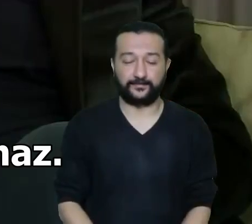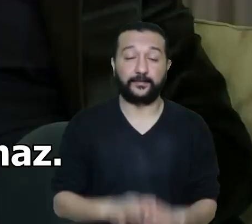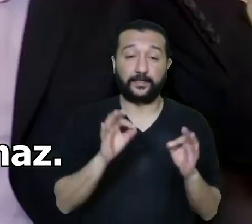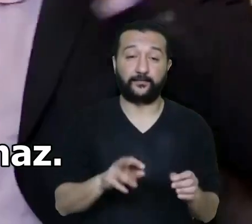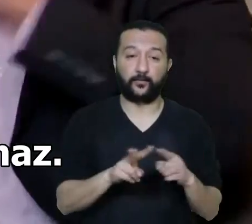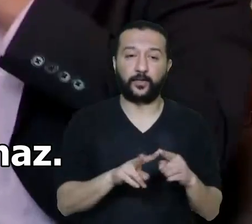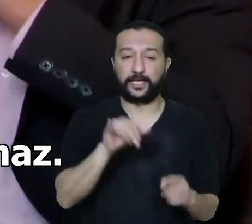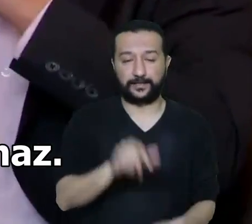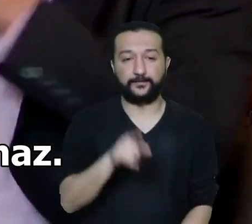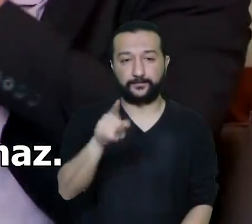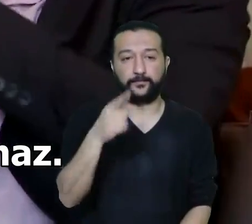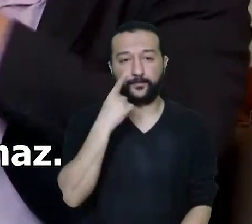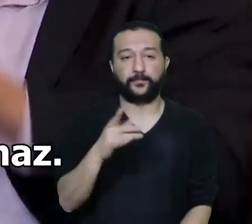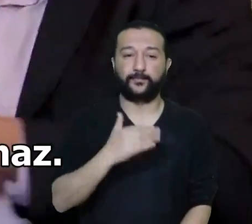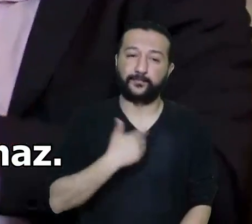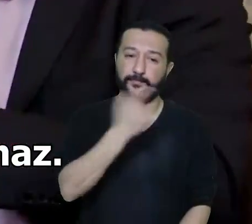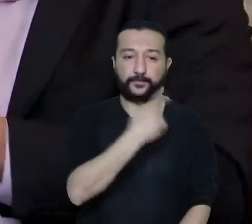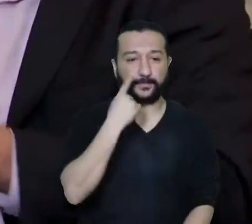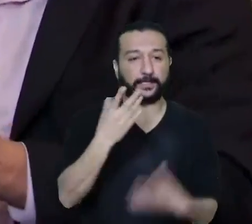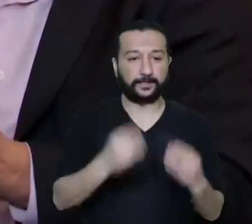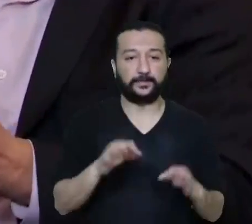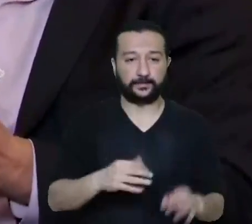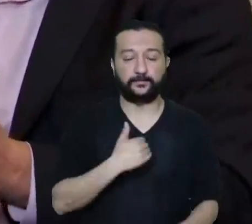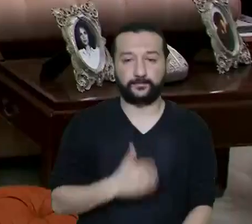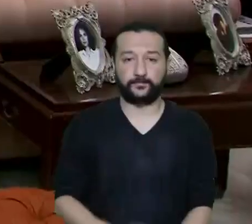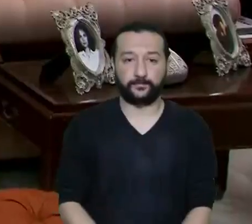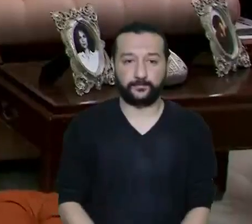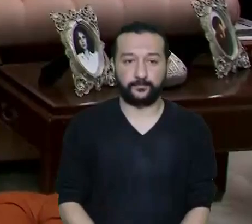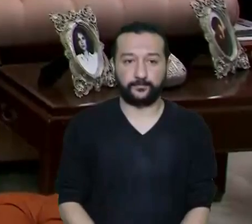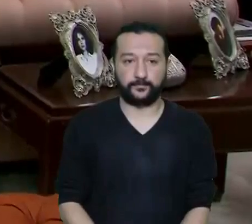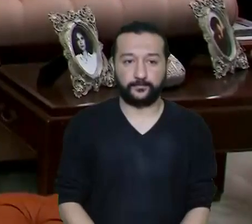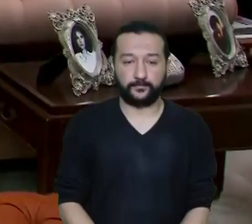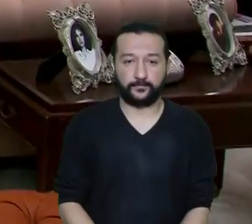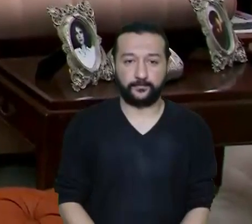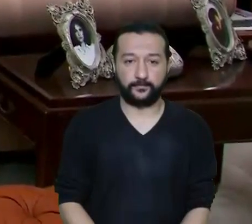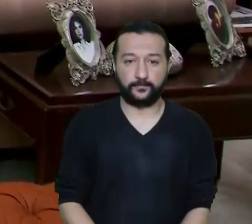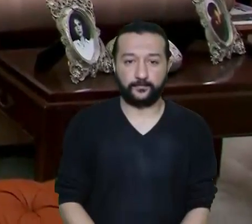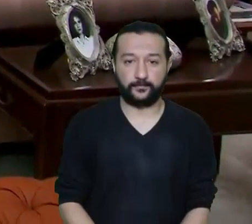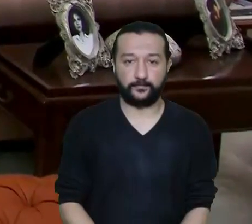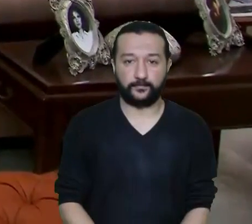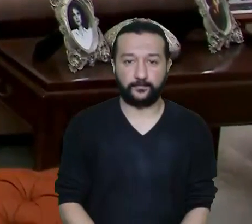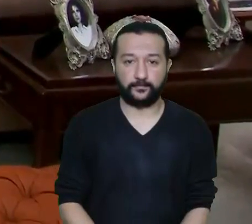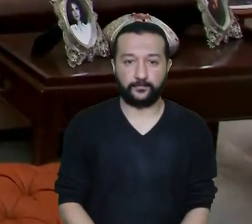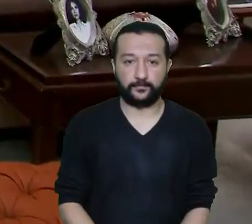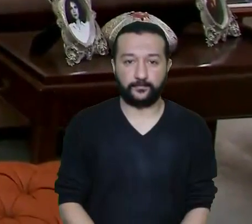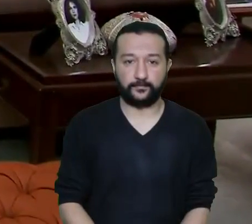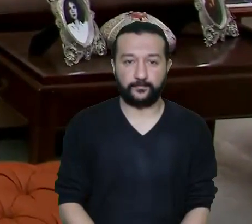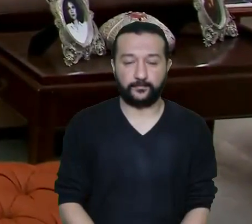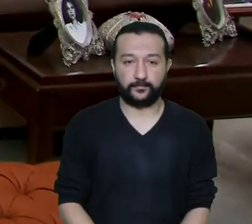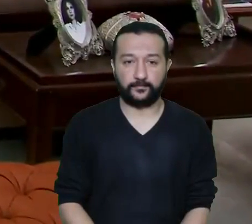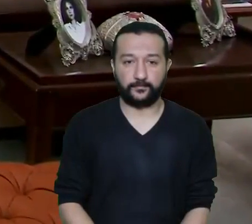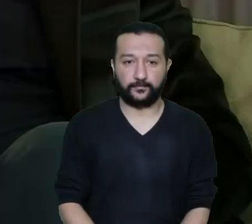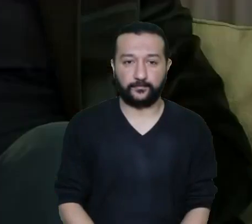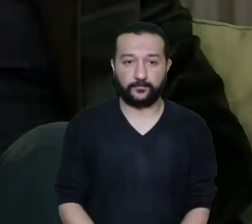Evet, Nurhan haklı. O bakamaz, ben hallederim. Kalktı. Nurhan arkasından iki eliyle sıkıca tuttuğu telsizi göğsüne